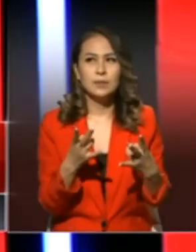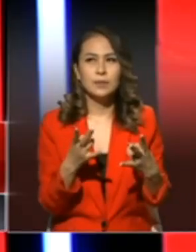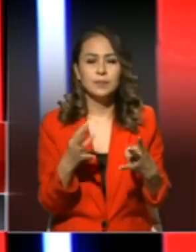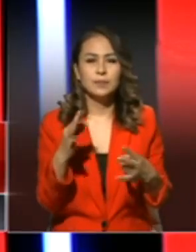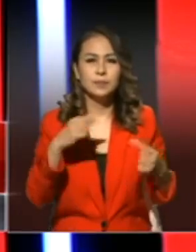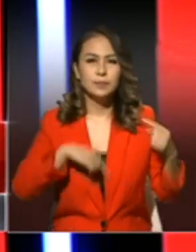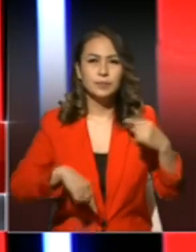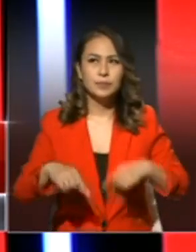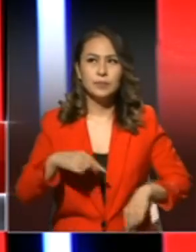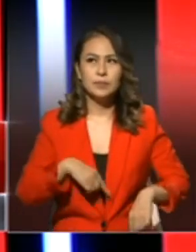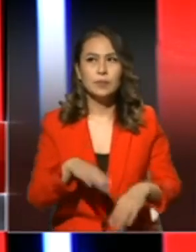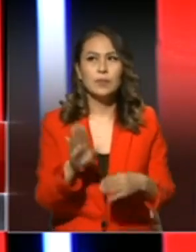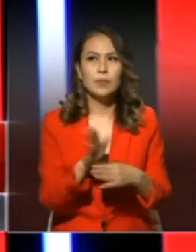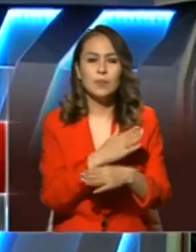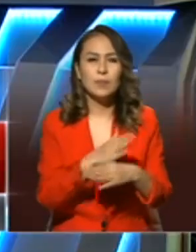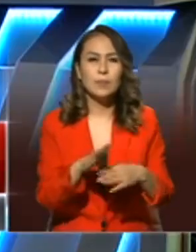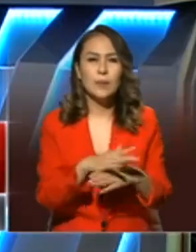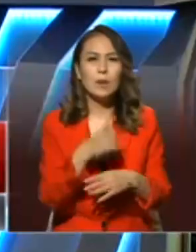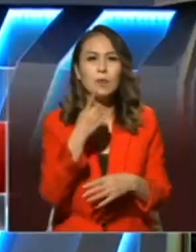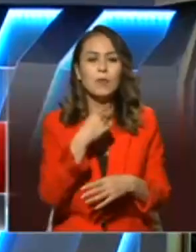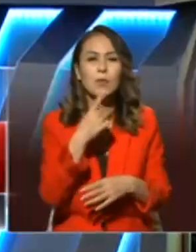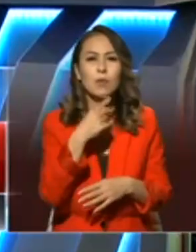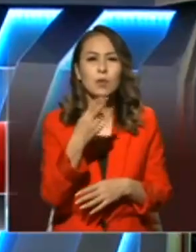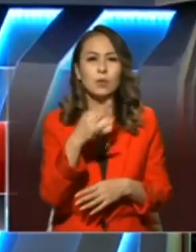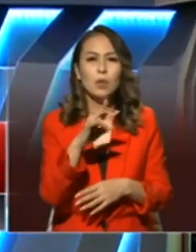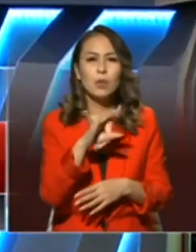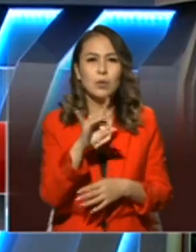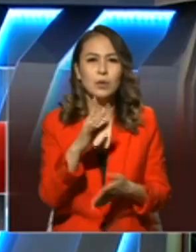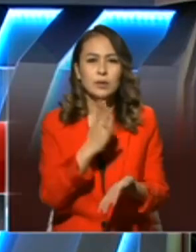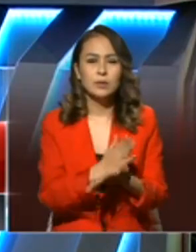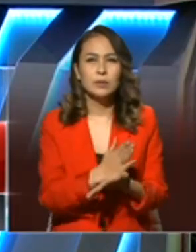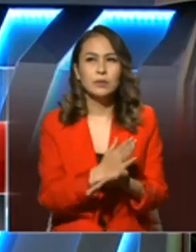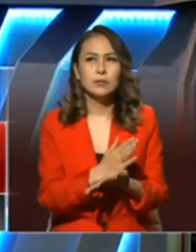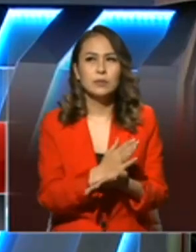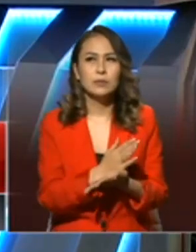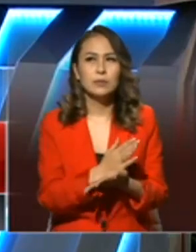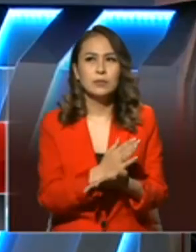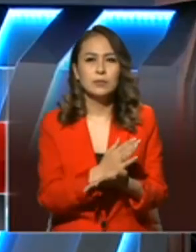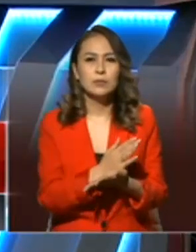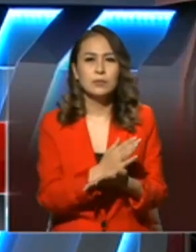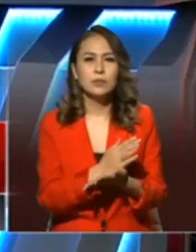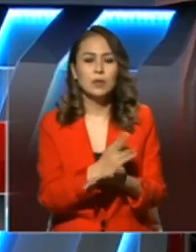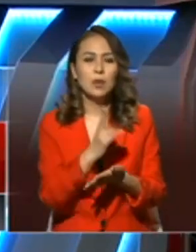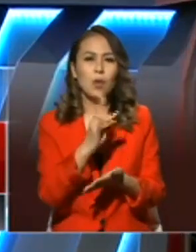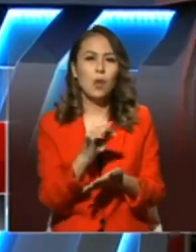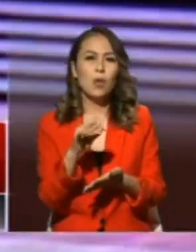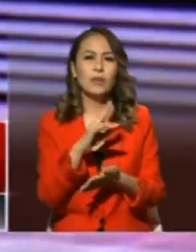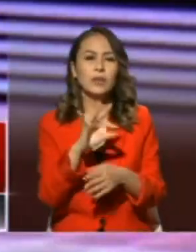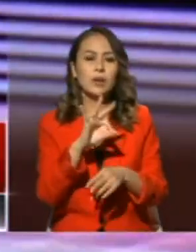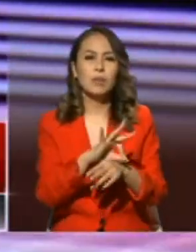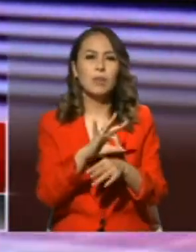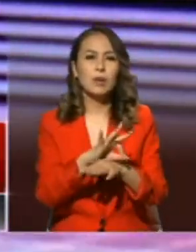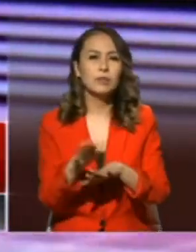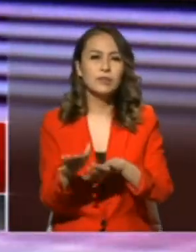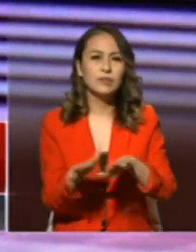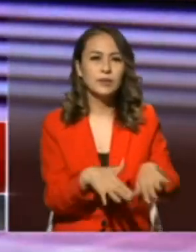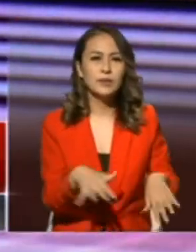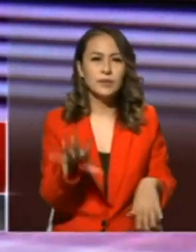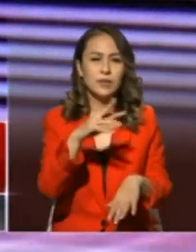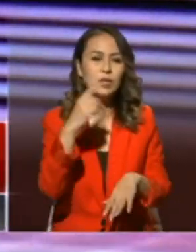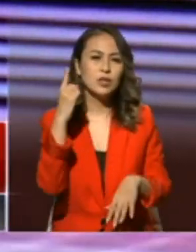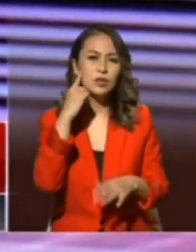ағза донорлығынан бөлек қан донорлығының өзі бізде қатып болып тұрған мәселе бар. Мысалға ковид пандемиясынан кейін өздеріңіз білесіздер,